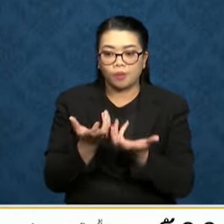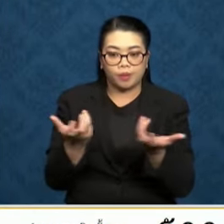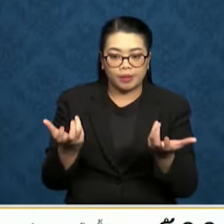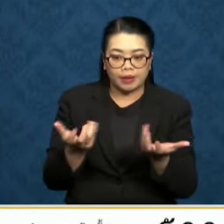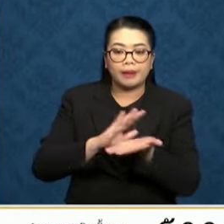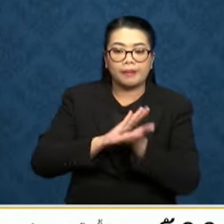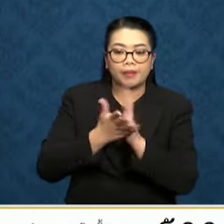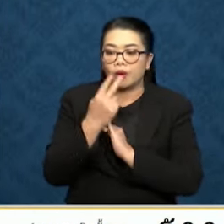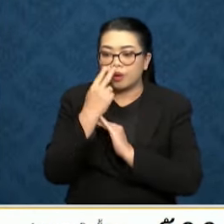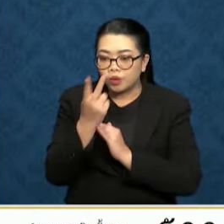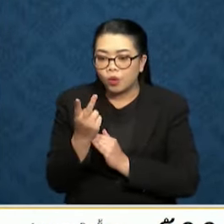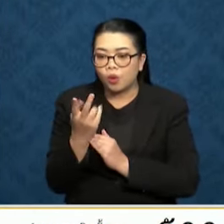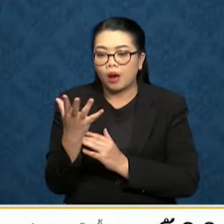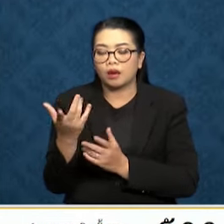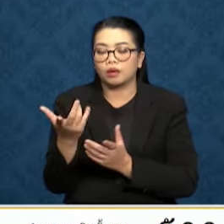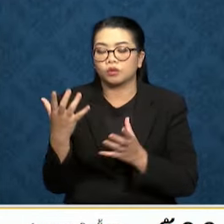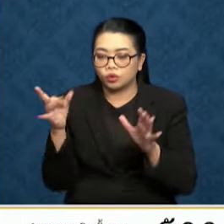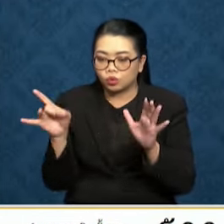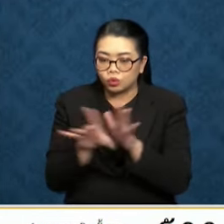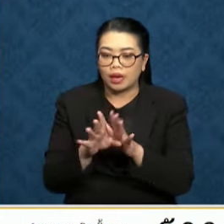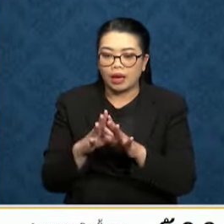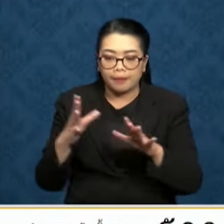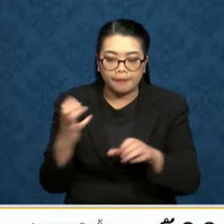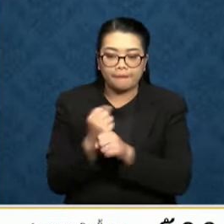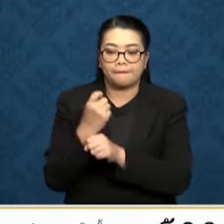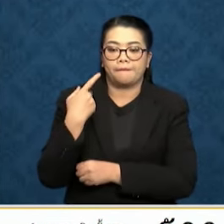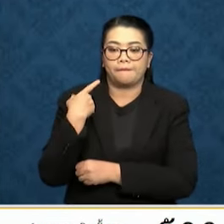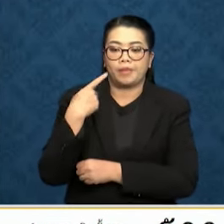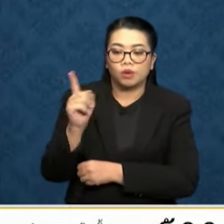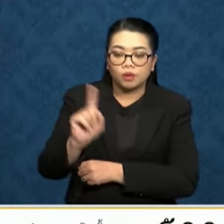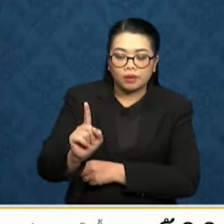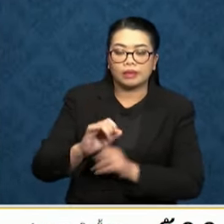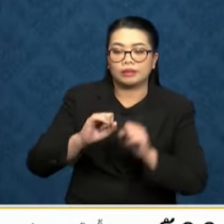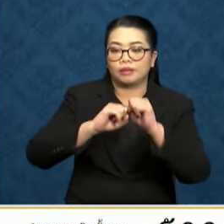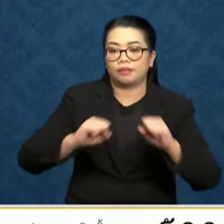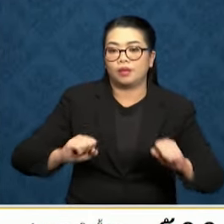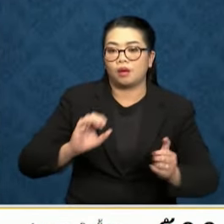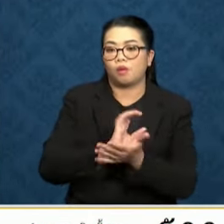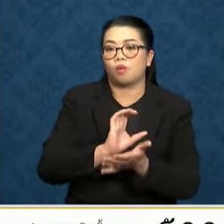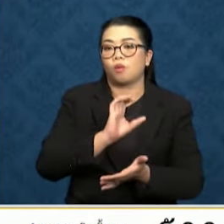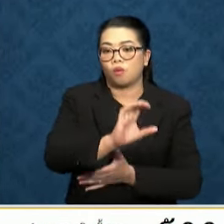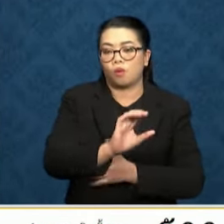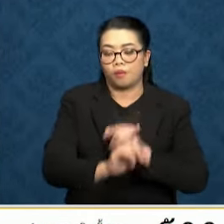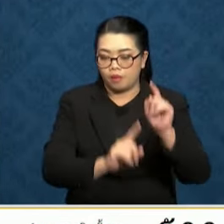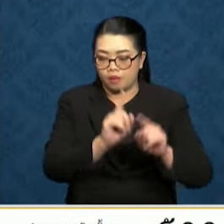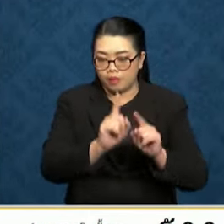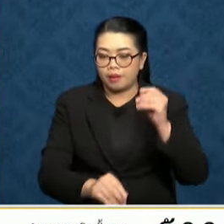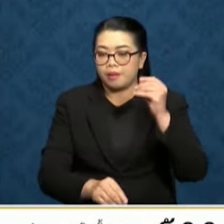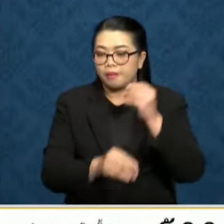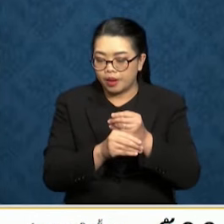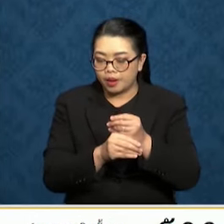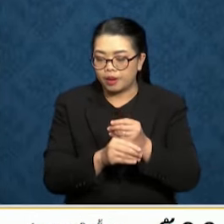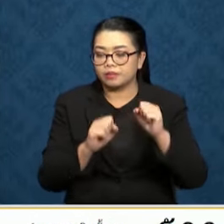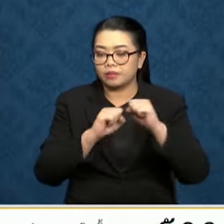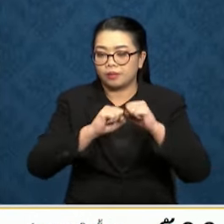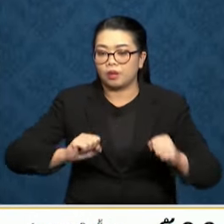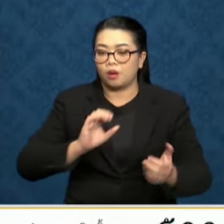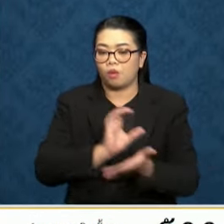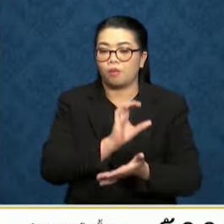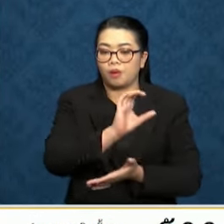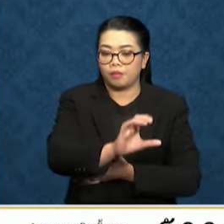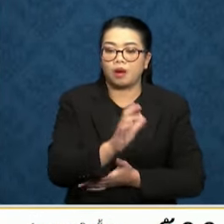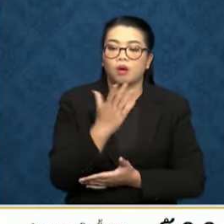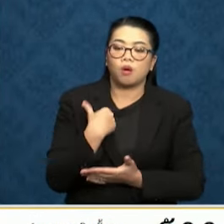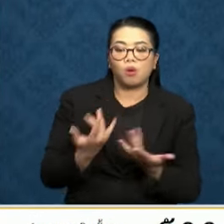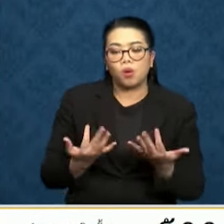ไปเป็นการวัดที่ผลลัพธ์ค่ะเปลี่ยนบทบาทสำนักงบประมาณค่ะเพิ่มบทบาทสำนักงบประมาณจากคน